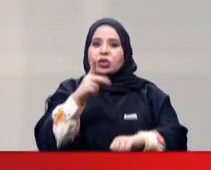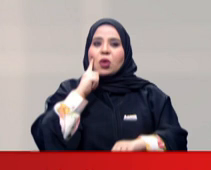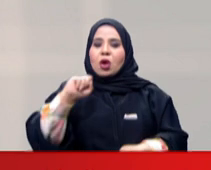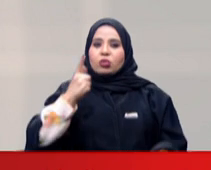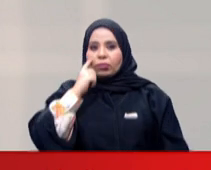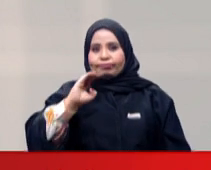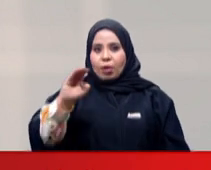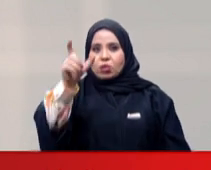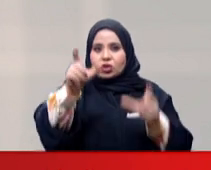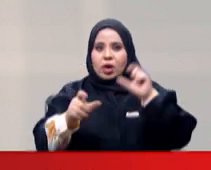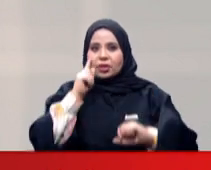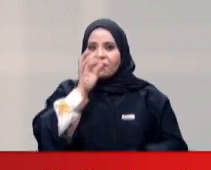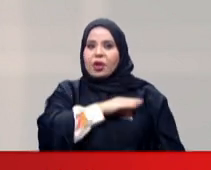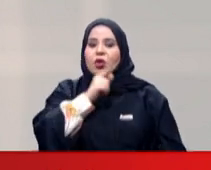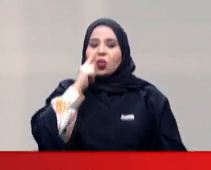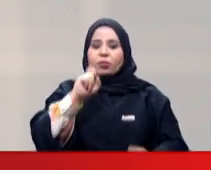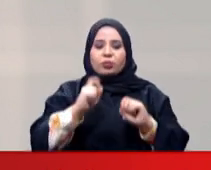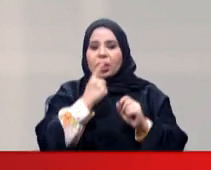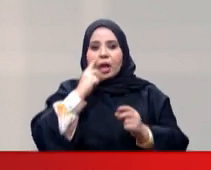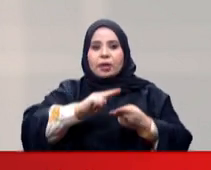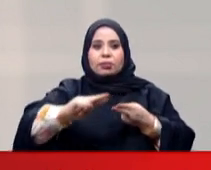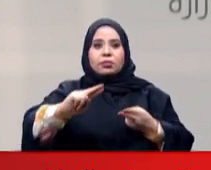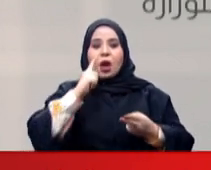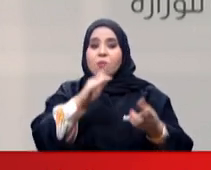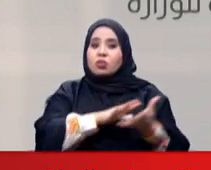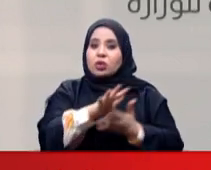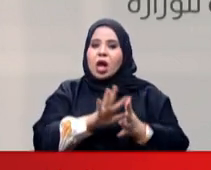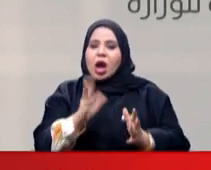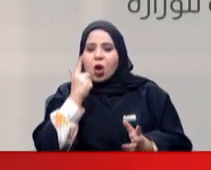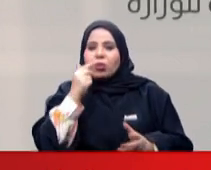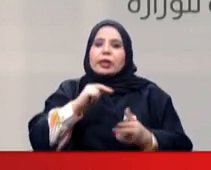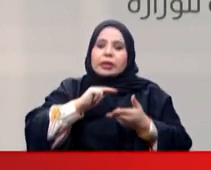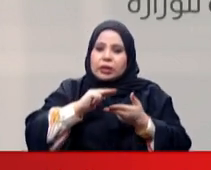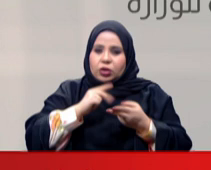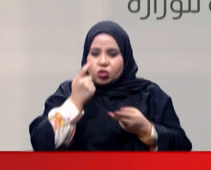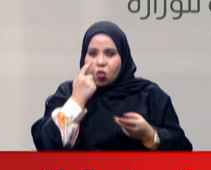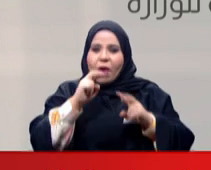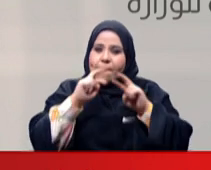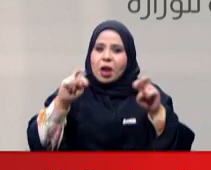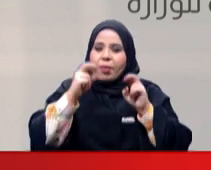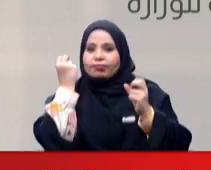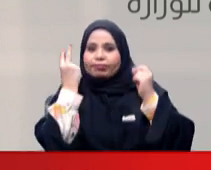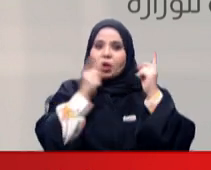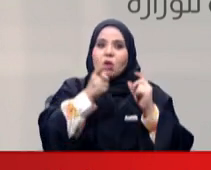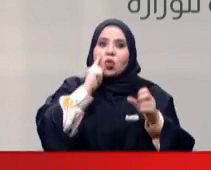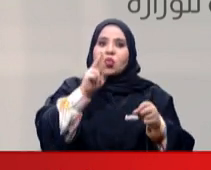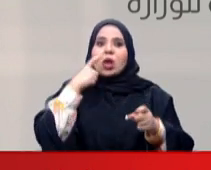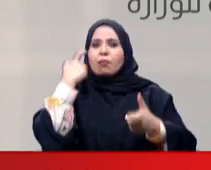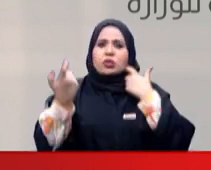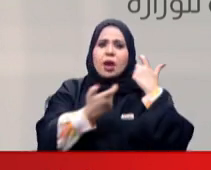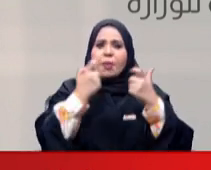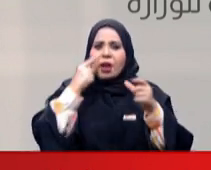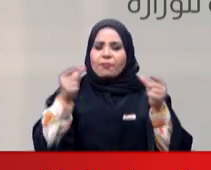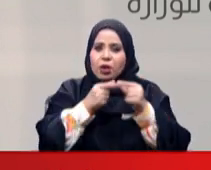على المستفيدين بما يلبي حل مشكلاتهم أو الأخذ بمقترحاتهم، وذلك بالمتابعة الحثيثة من قبل الفريق